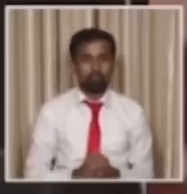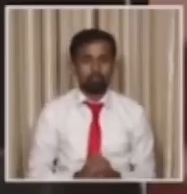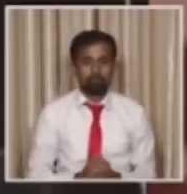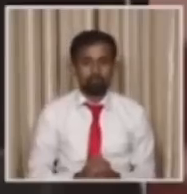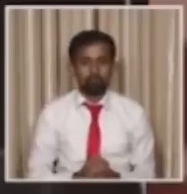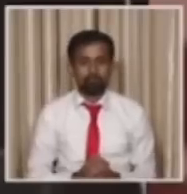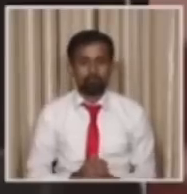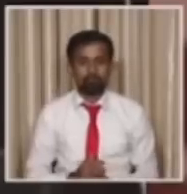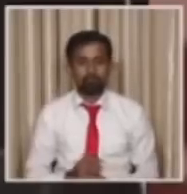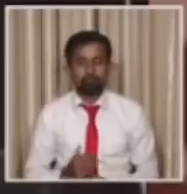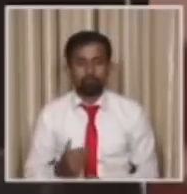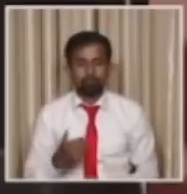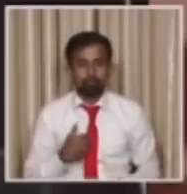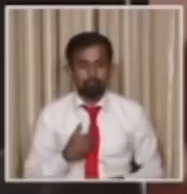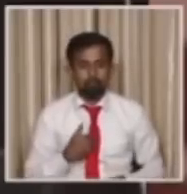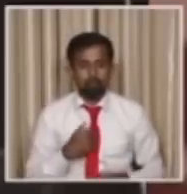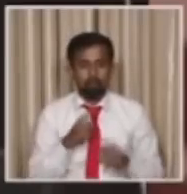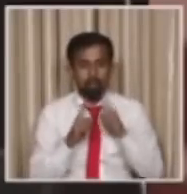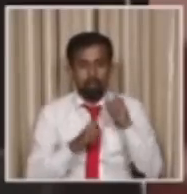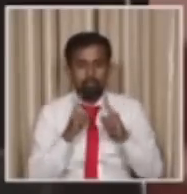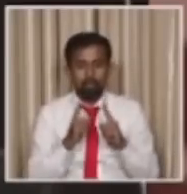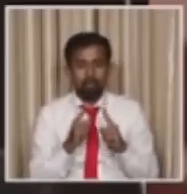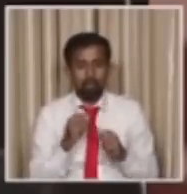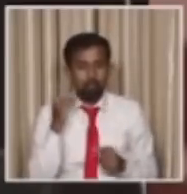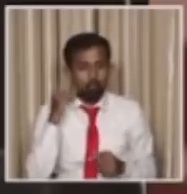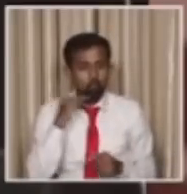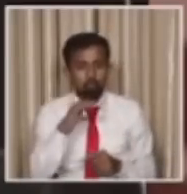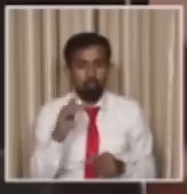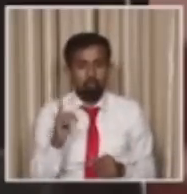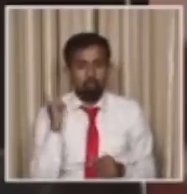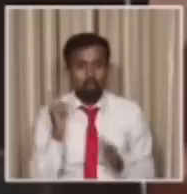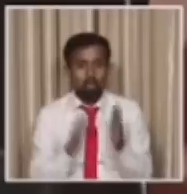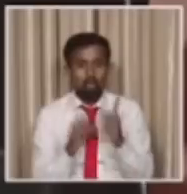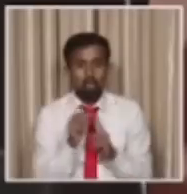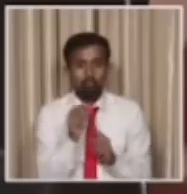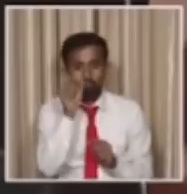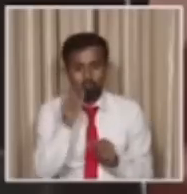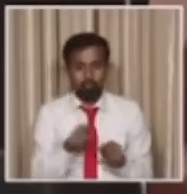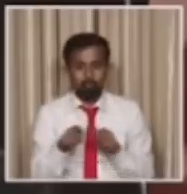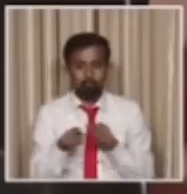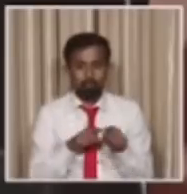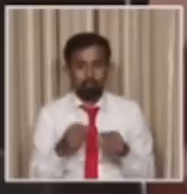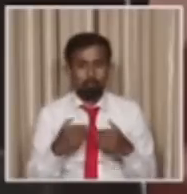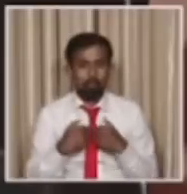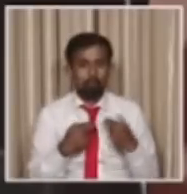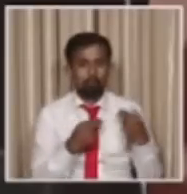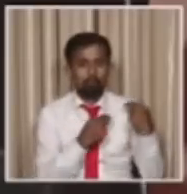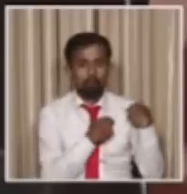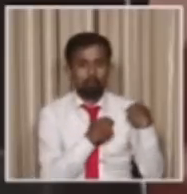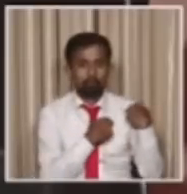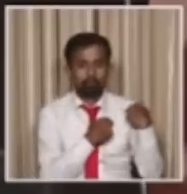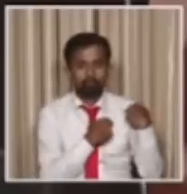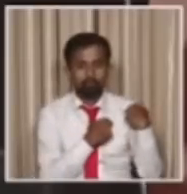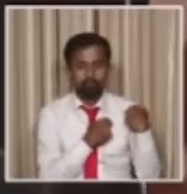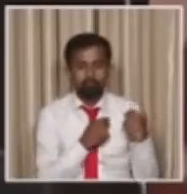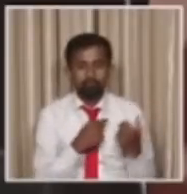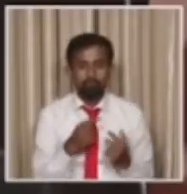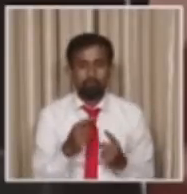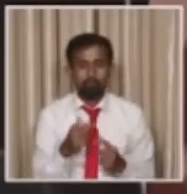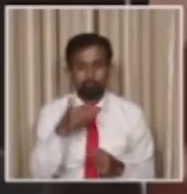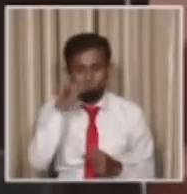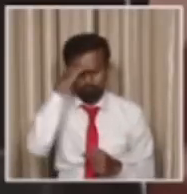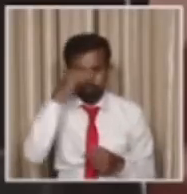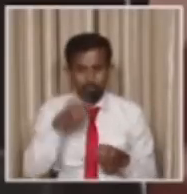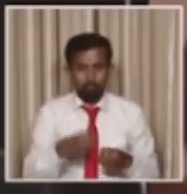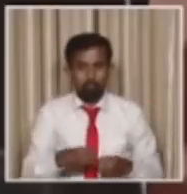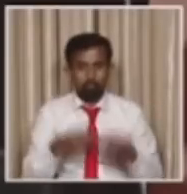මම අද කතා කරන්නේ මහජන ආරක්ෂක අමාත්‍ය ලෙස මගේ වගකීම තමයි මේ පාස්කු